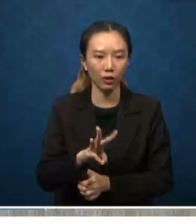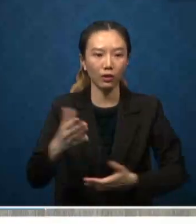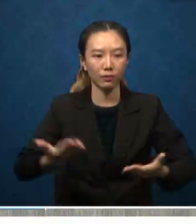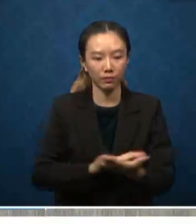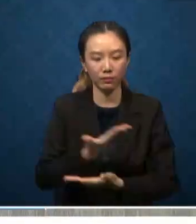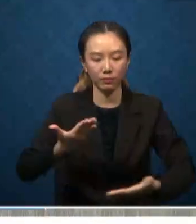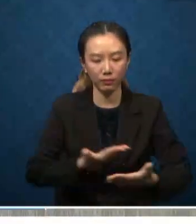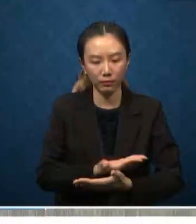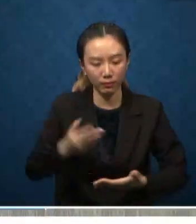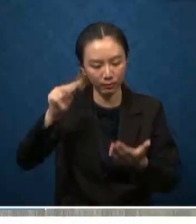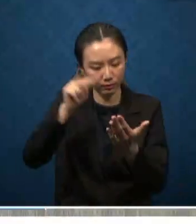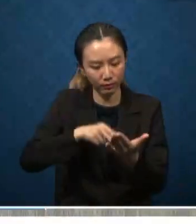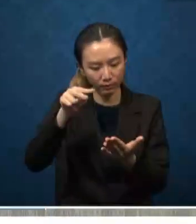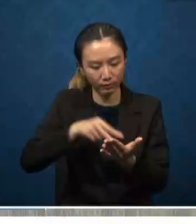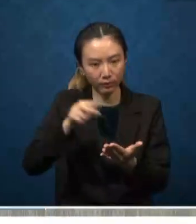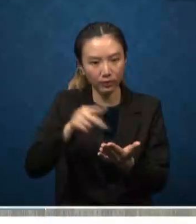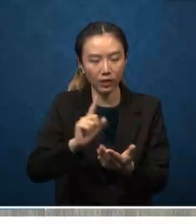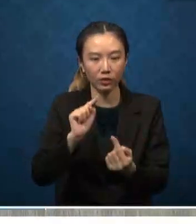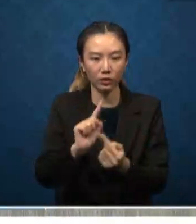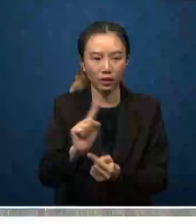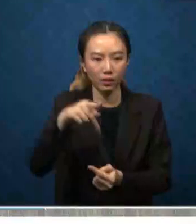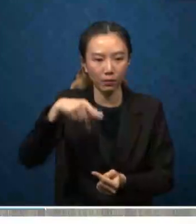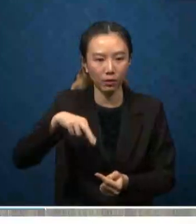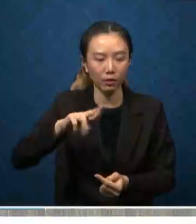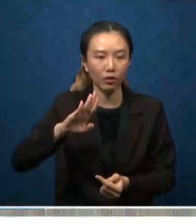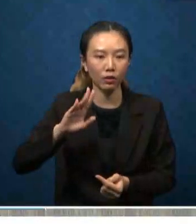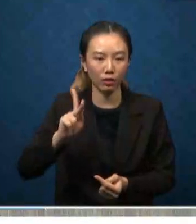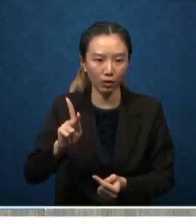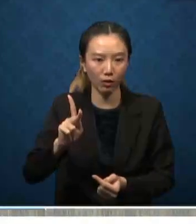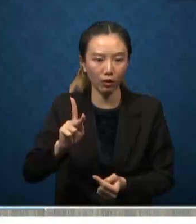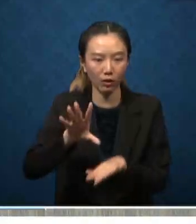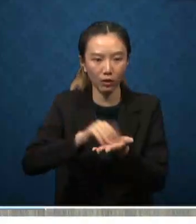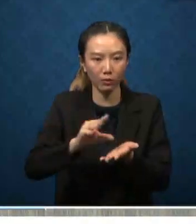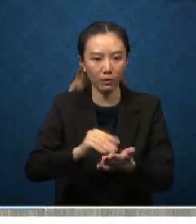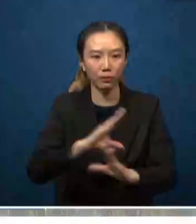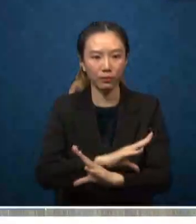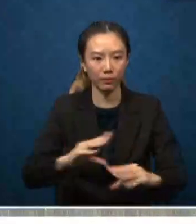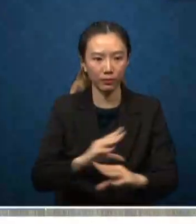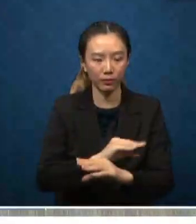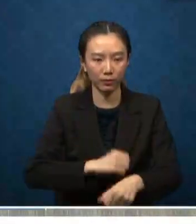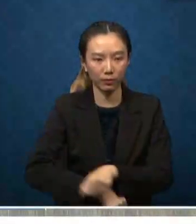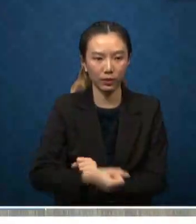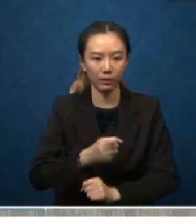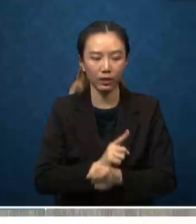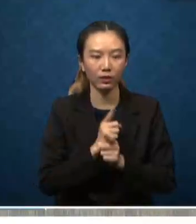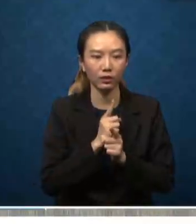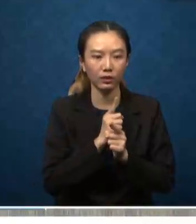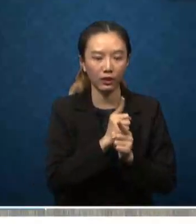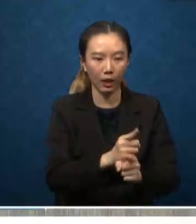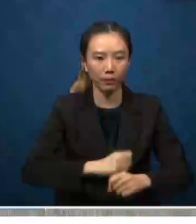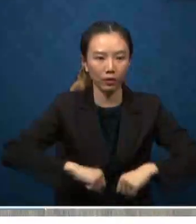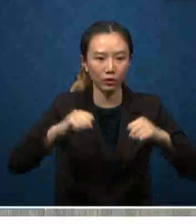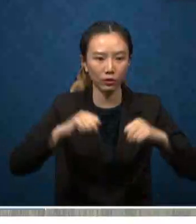ศึกษาพระราชกำหนดการแลกเปลี่ยนข้อมูลเพื่อปฏิบัติตามความตกล